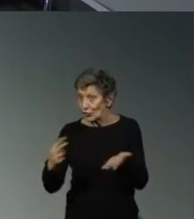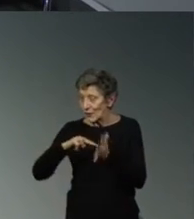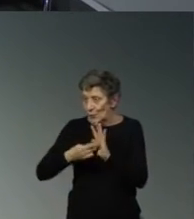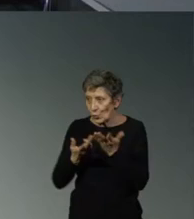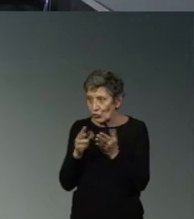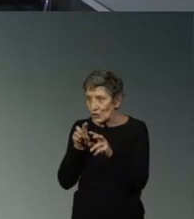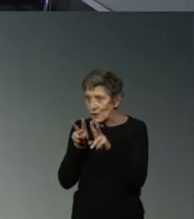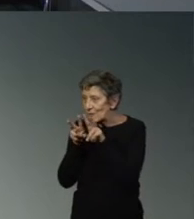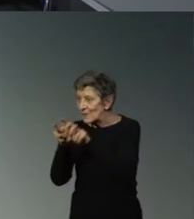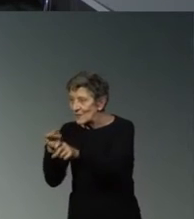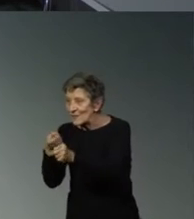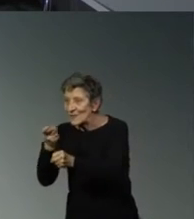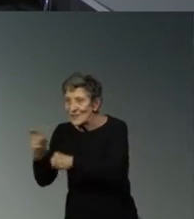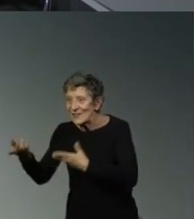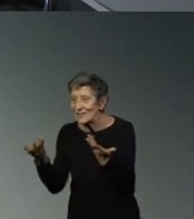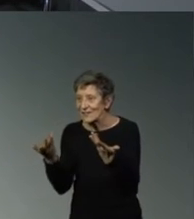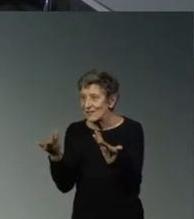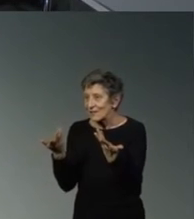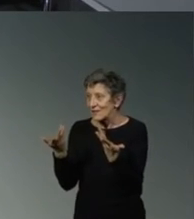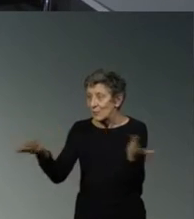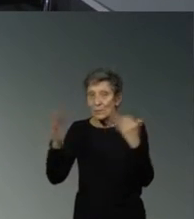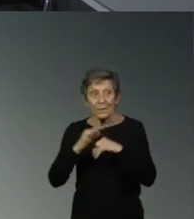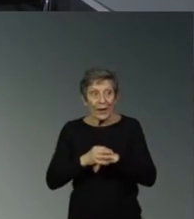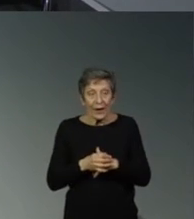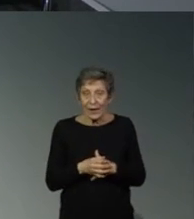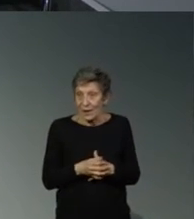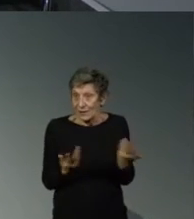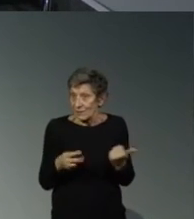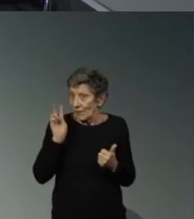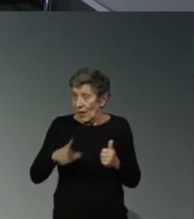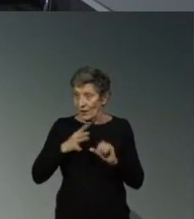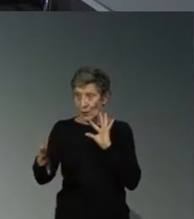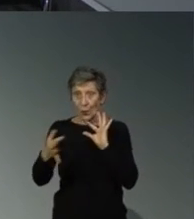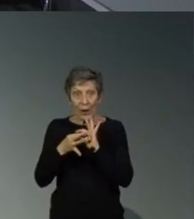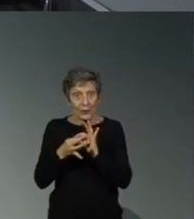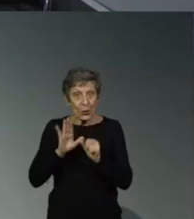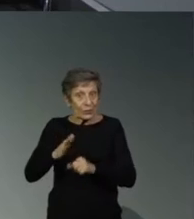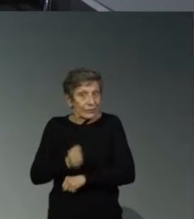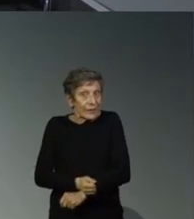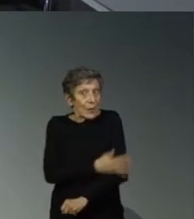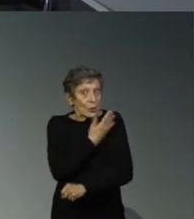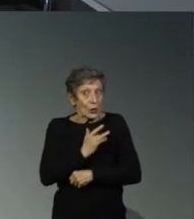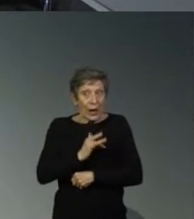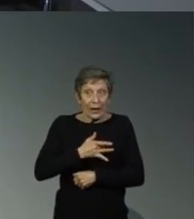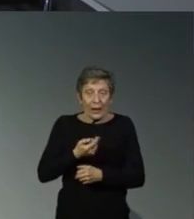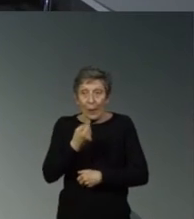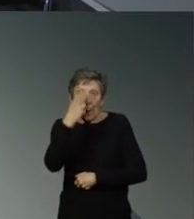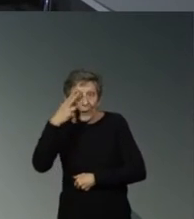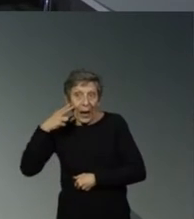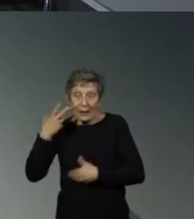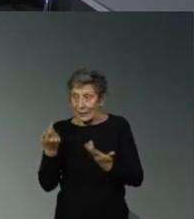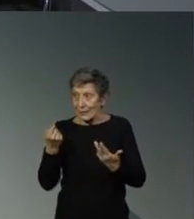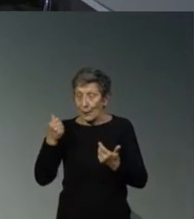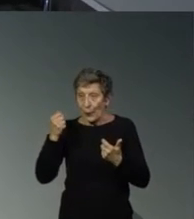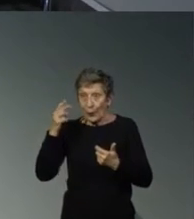comme dans la fin de l'autre monde. Donc, ouais, je crois qu'on a une relation émotionnelle et un peu pirate, un peu ivre avec